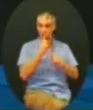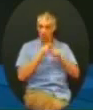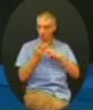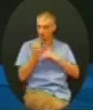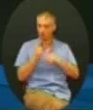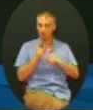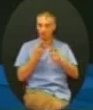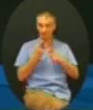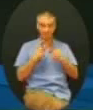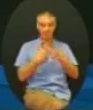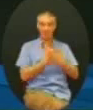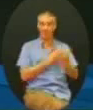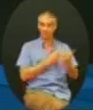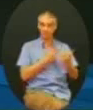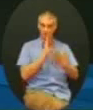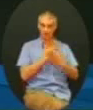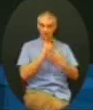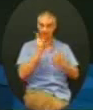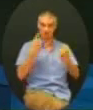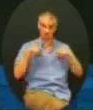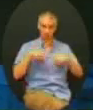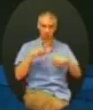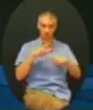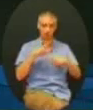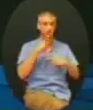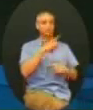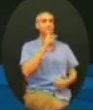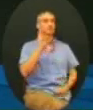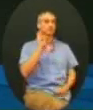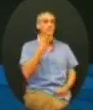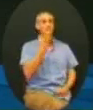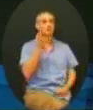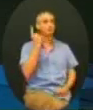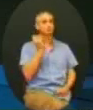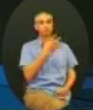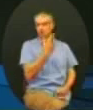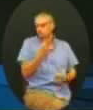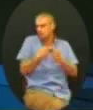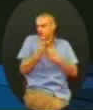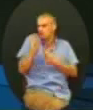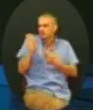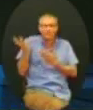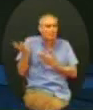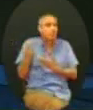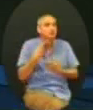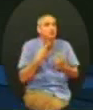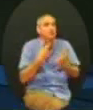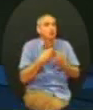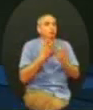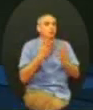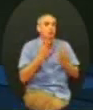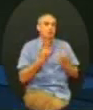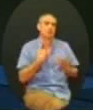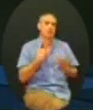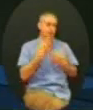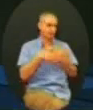לפני הוועידה החדשה, שעיסאווי הקליט בסתר בשירותה של זהבה? מה זה קשור לעיסאווי? אני שואל. זה קשור מאוד,